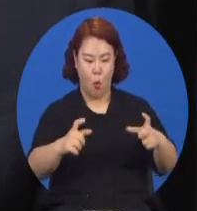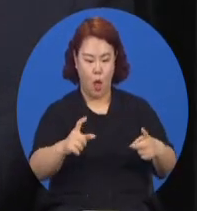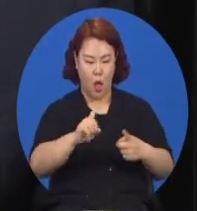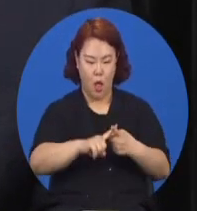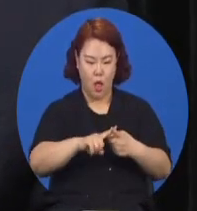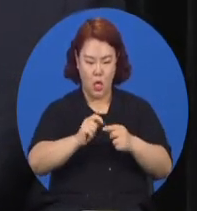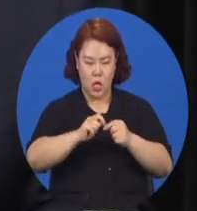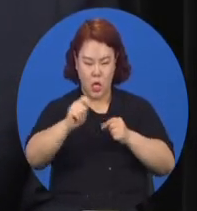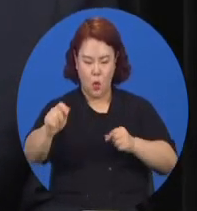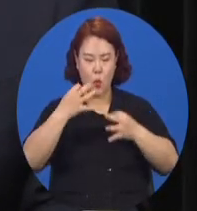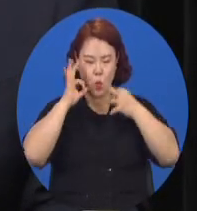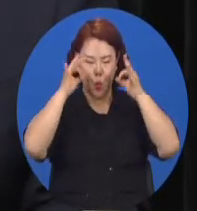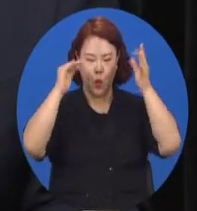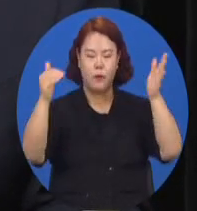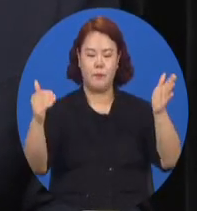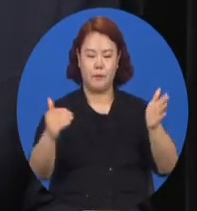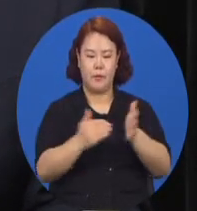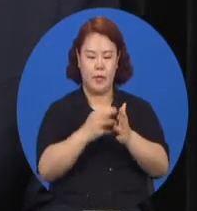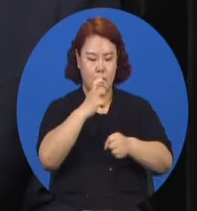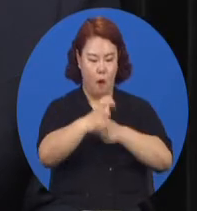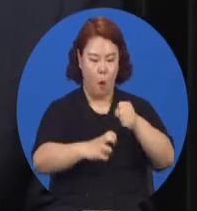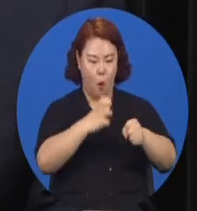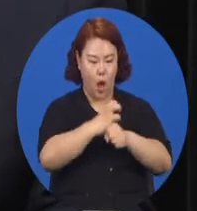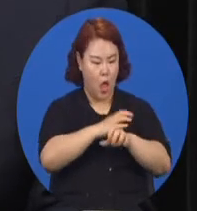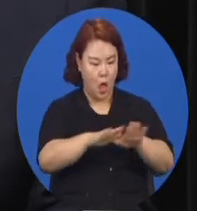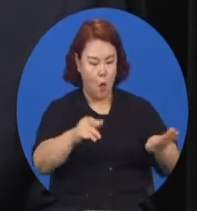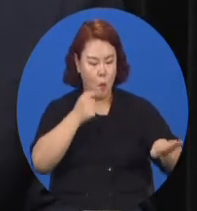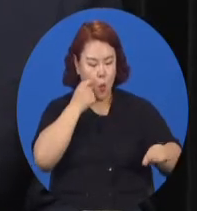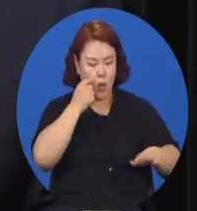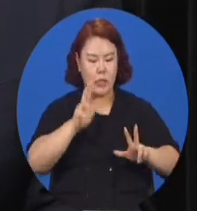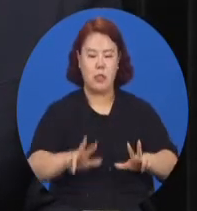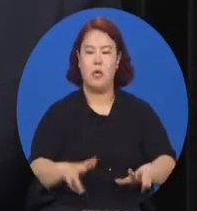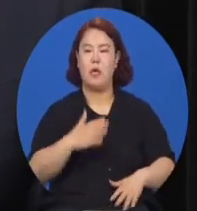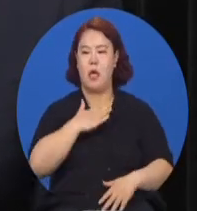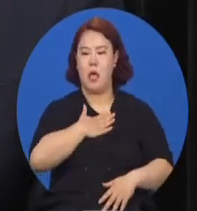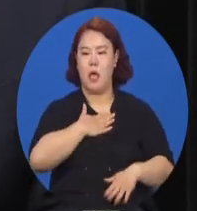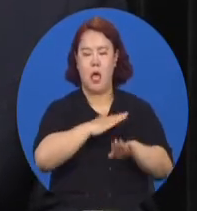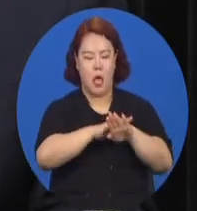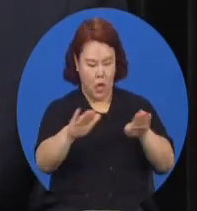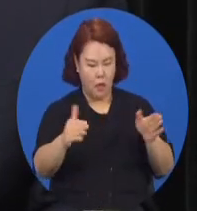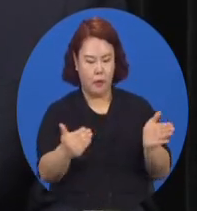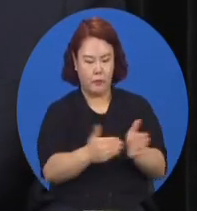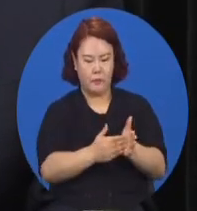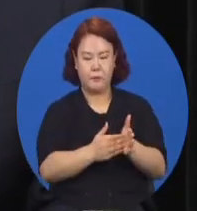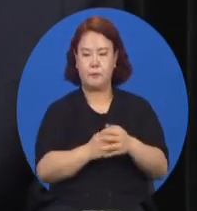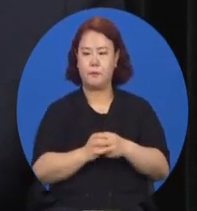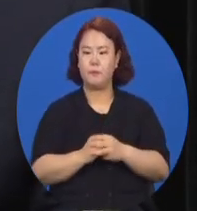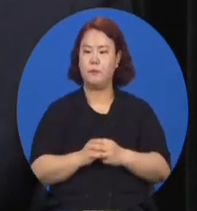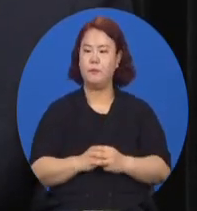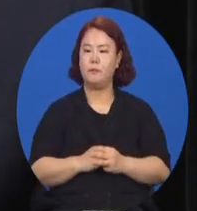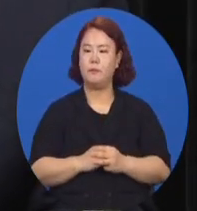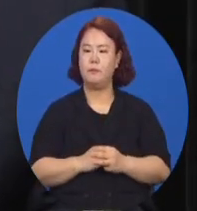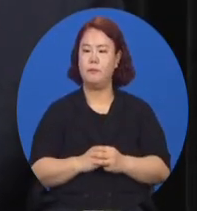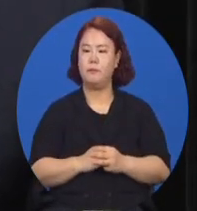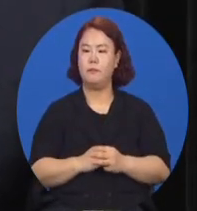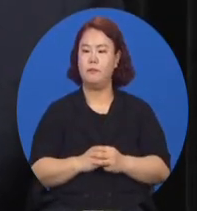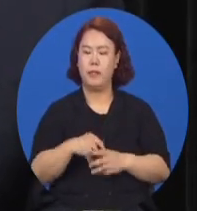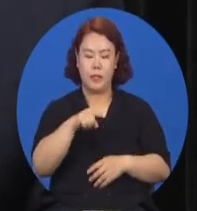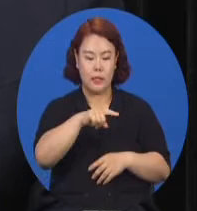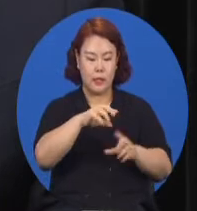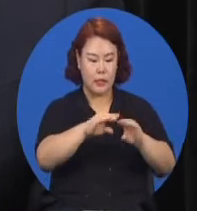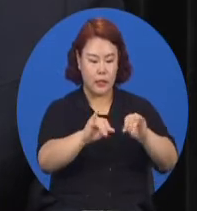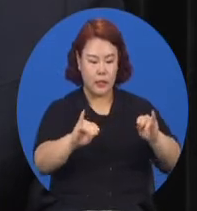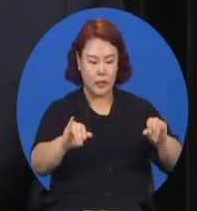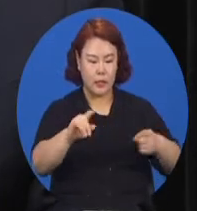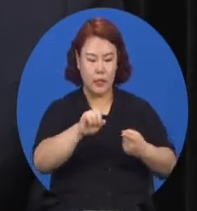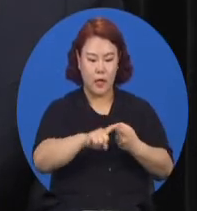노력 끝에 30년 동안 해결하지 못하던 거 제가 이 해결을 해서 저희들이 이 땅을